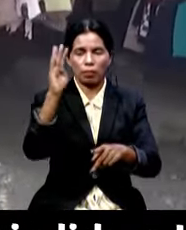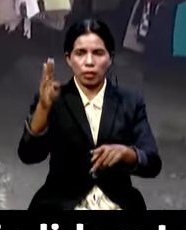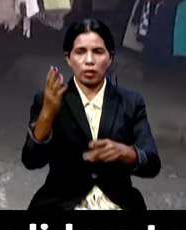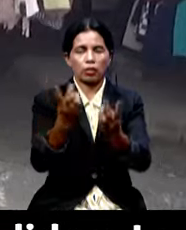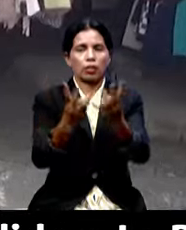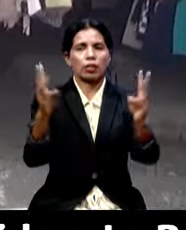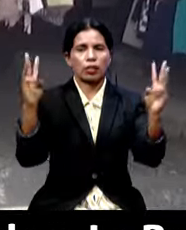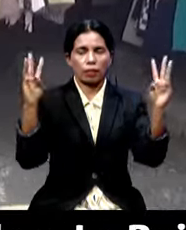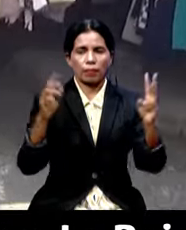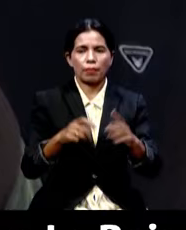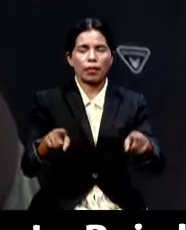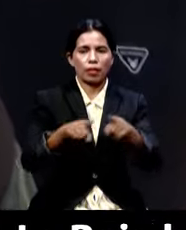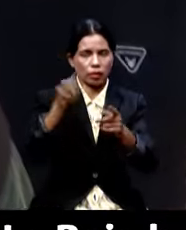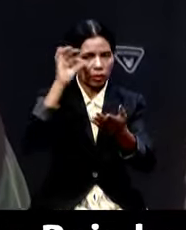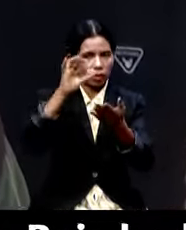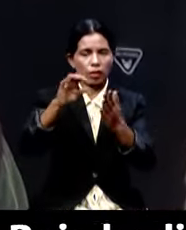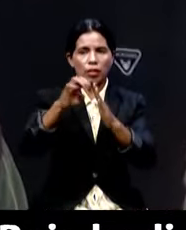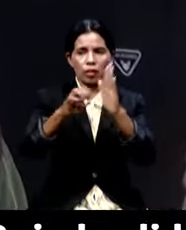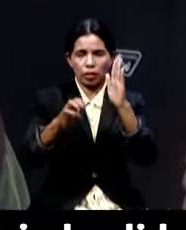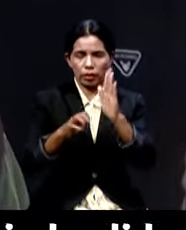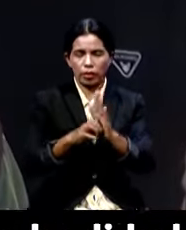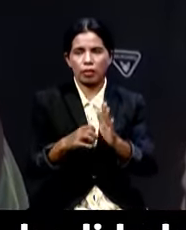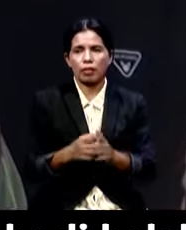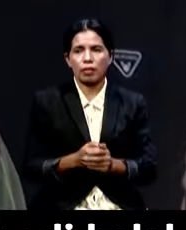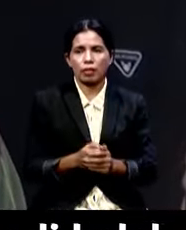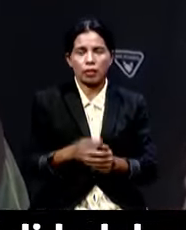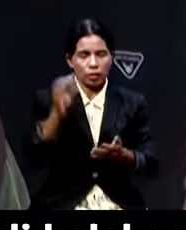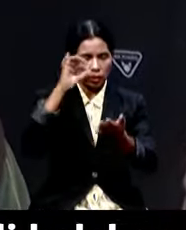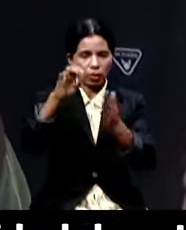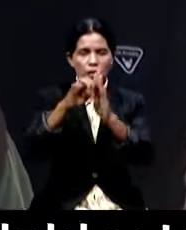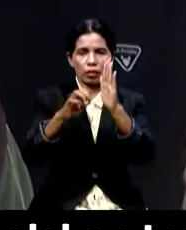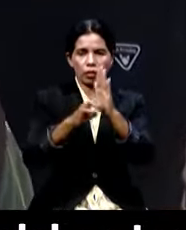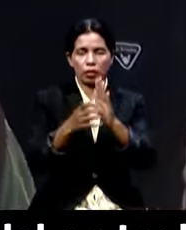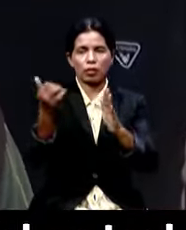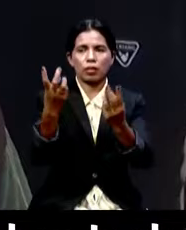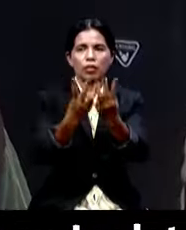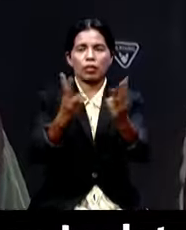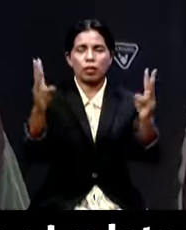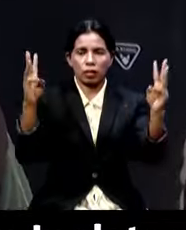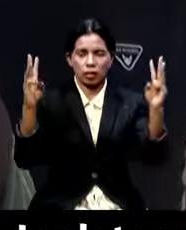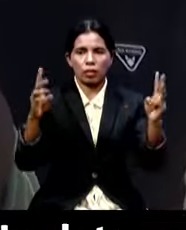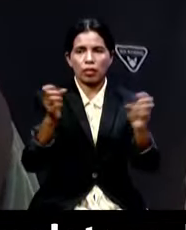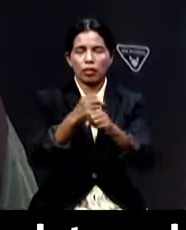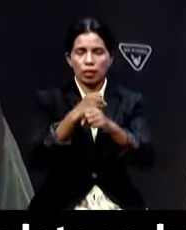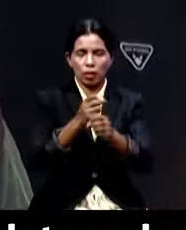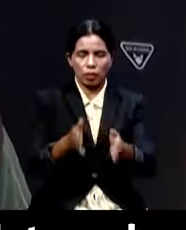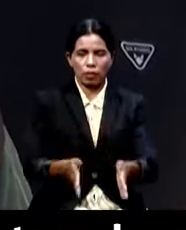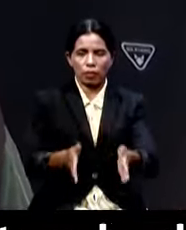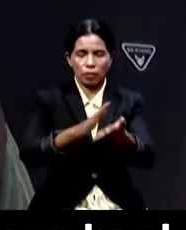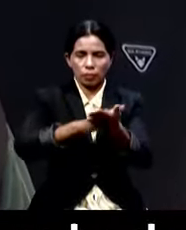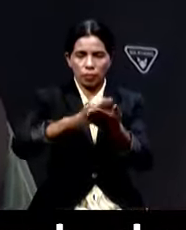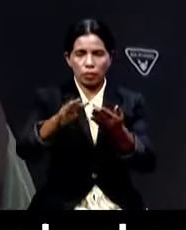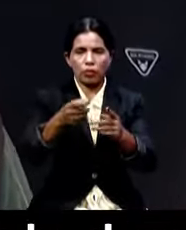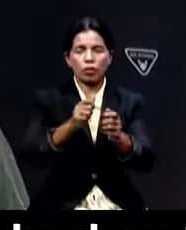kaleng. Selesa secretario estado, sito. Perantisamos oh. Jesús Lenz, secretario estado, topo namo. Nema ser didin, tenga hal rapido, doko